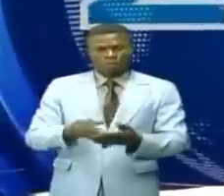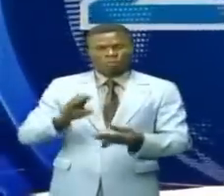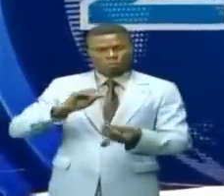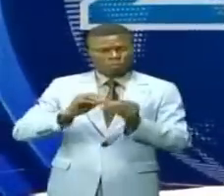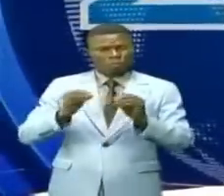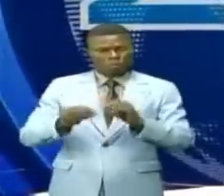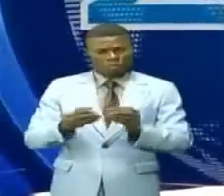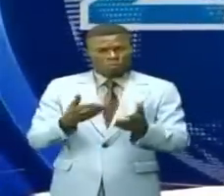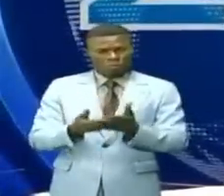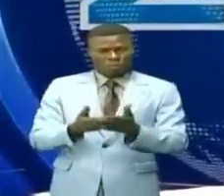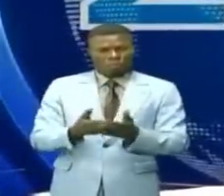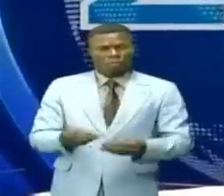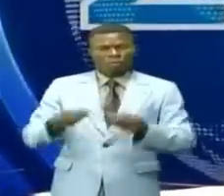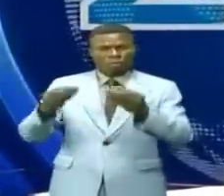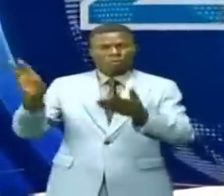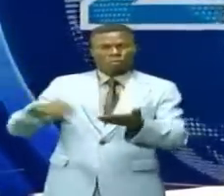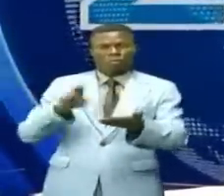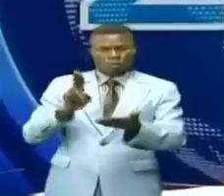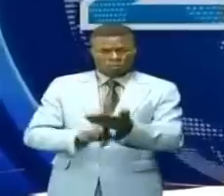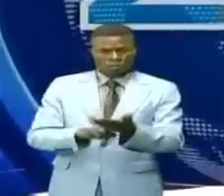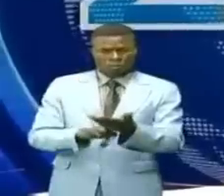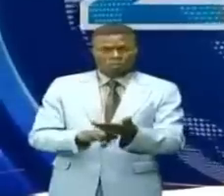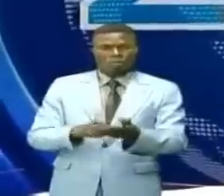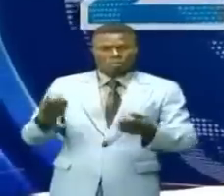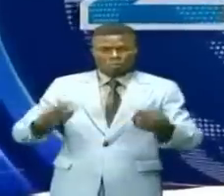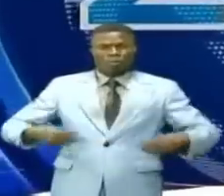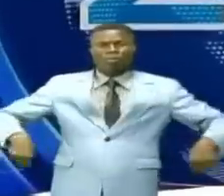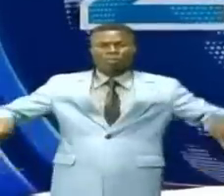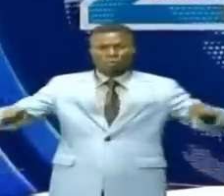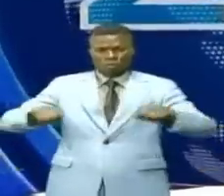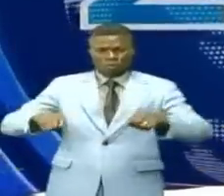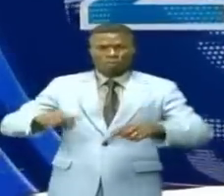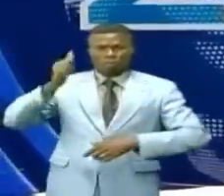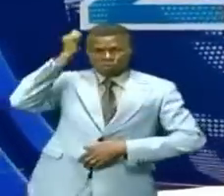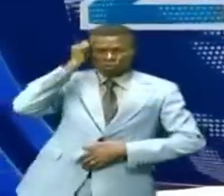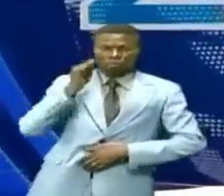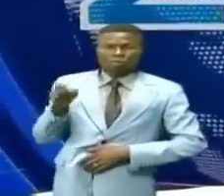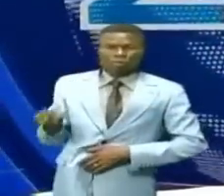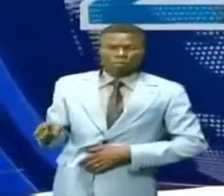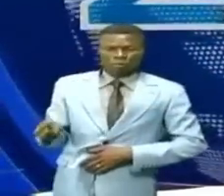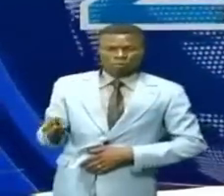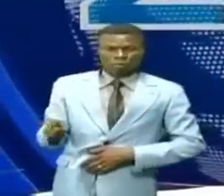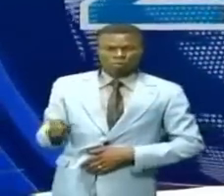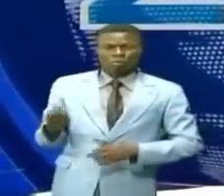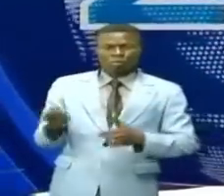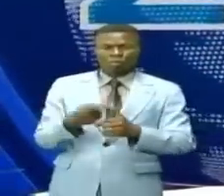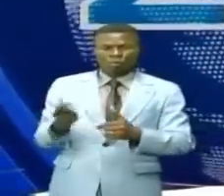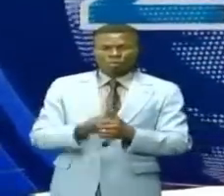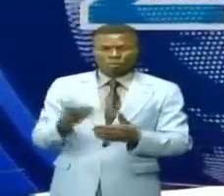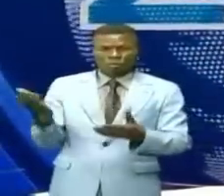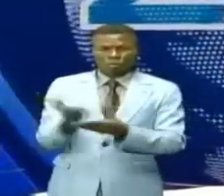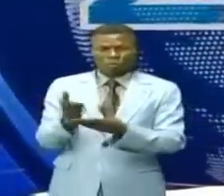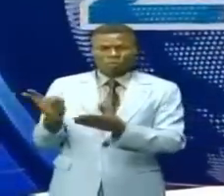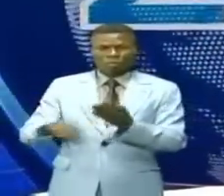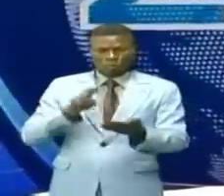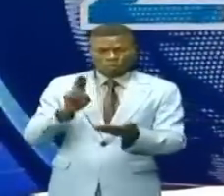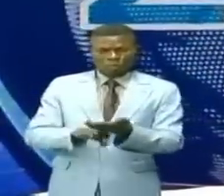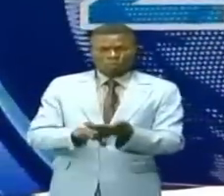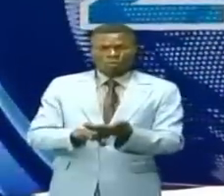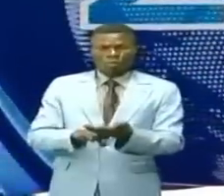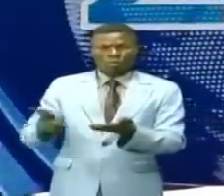qui ont conduit à la signature de cette concession portuaire. D'ailleurs, l'accord de concession a été